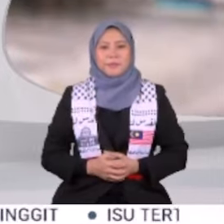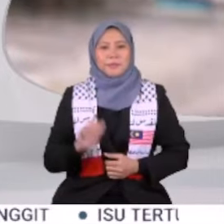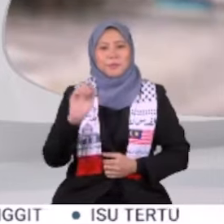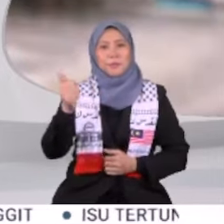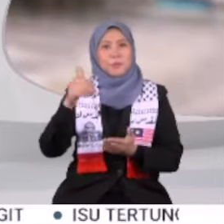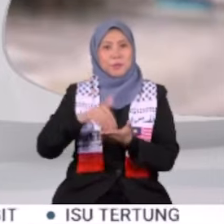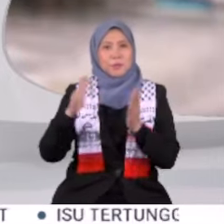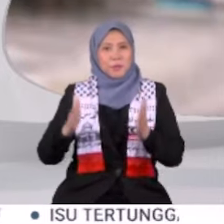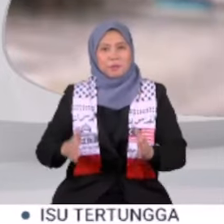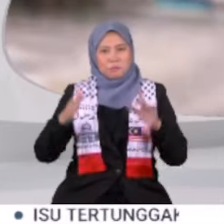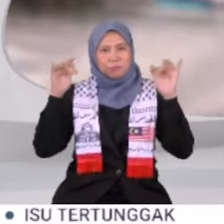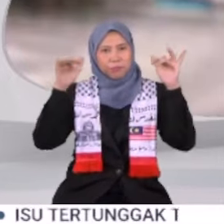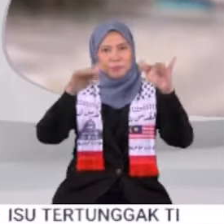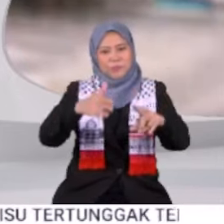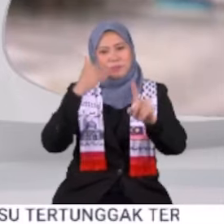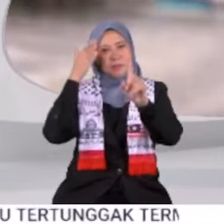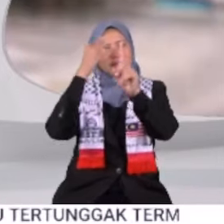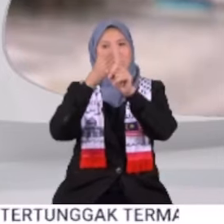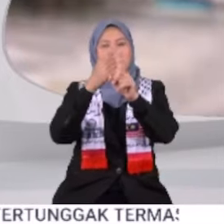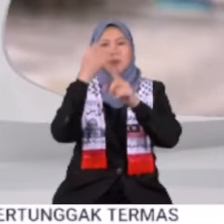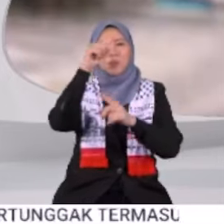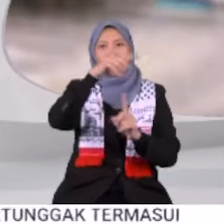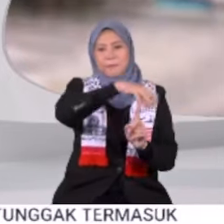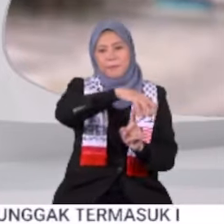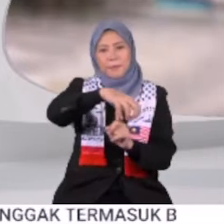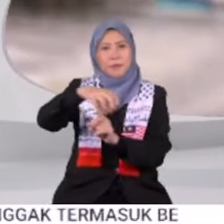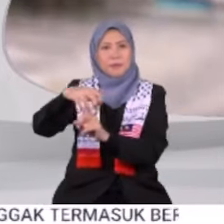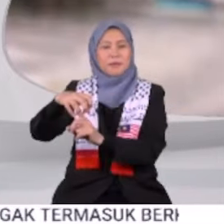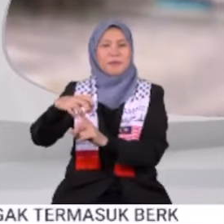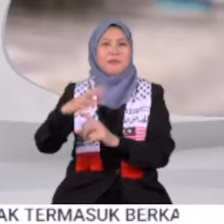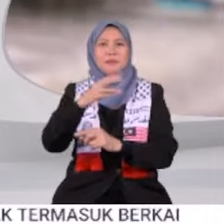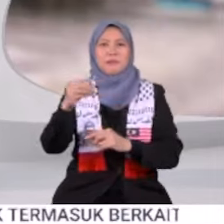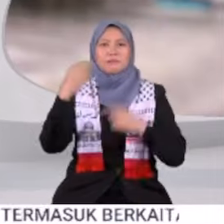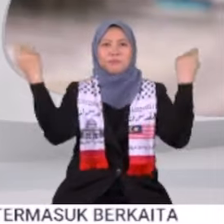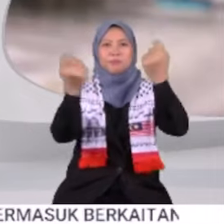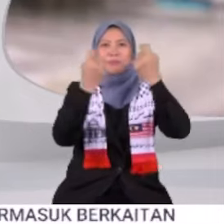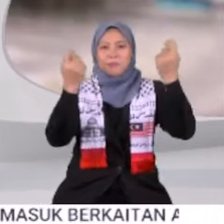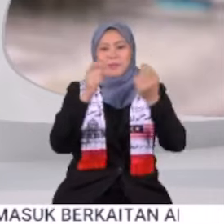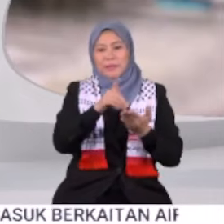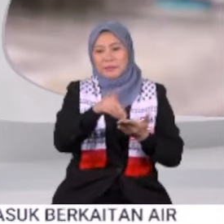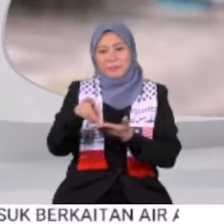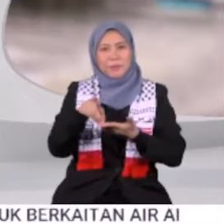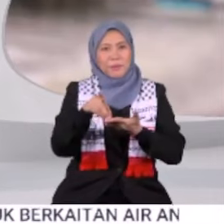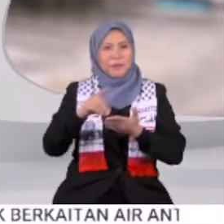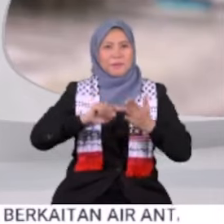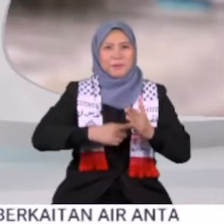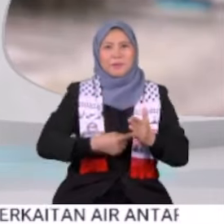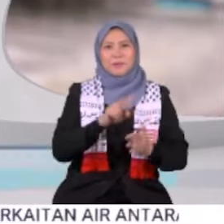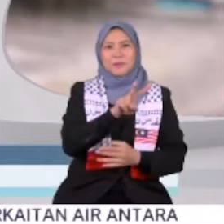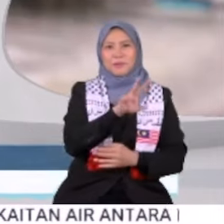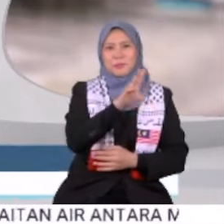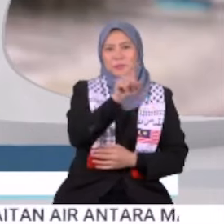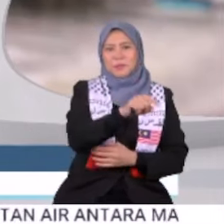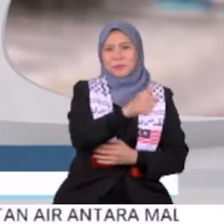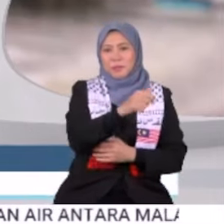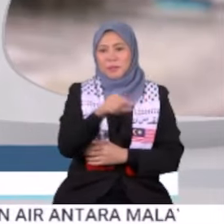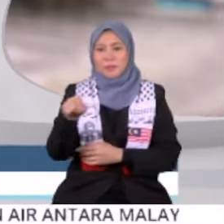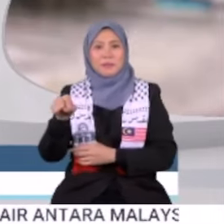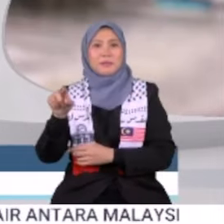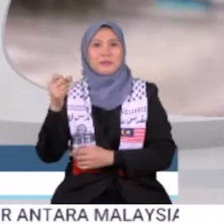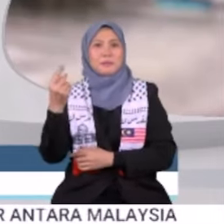10,000 pengunjung disasar akan memeriahkan bazar dan pesta Diva Bali yang kini berlangsung sejak 27 Oktober hingga 11 November